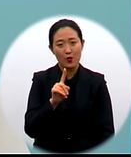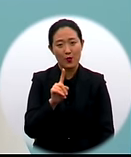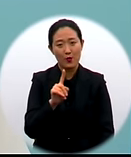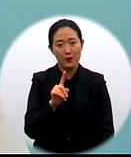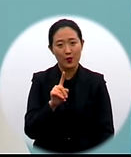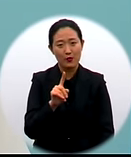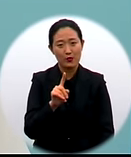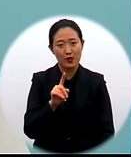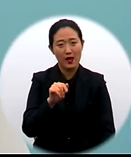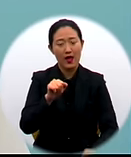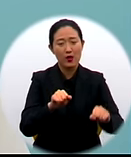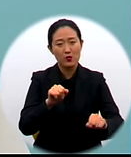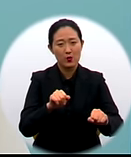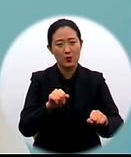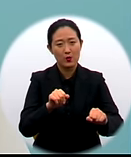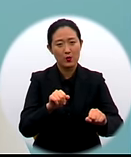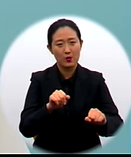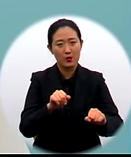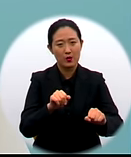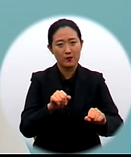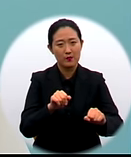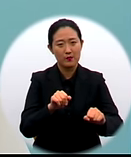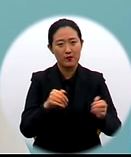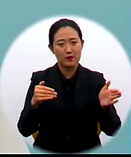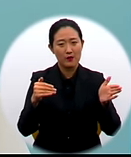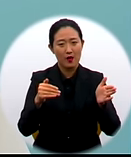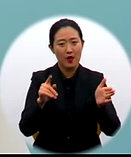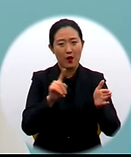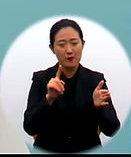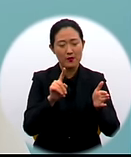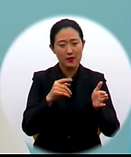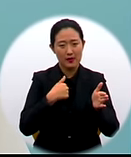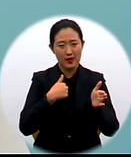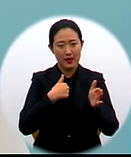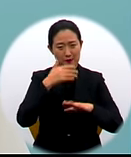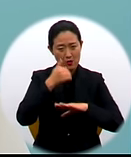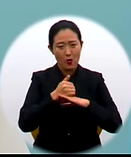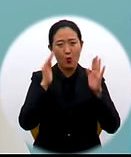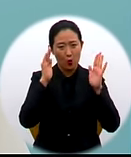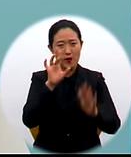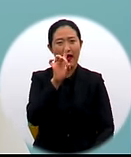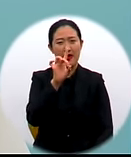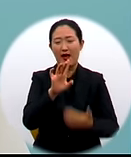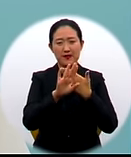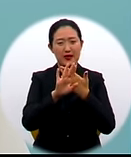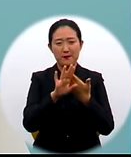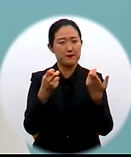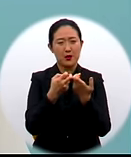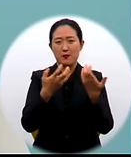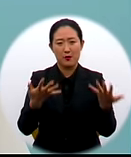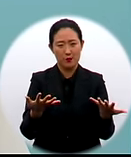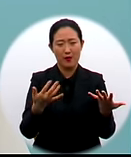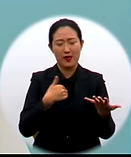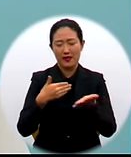걸음만 물러나면 벼랑 끝으로 떨어지고 내가 이제 공부하는 거 말고는 더 이상 아무것도 길이 없어. 나는 공부해서 이제